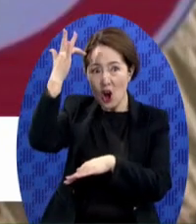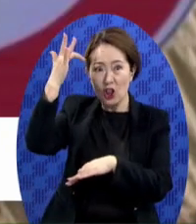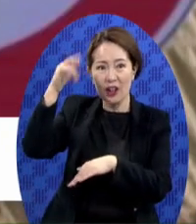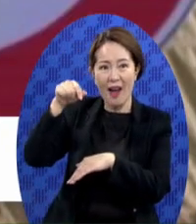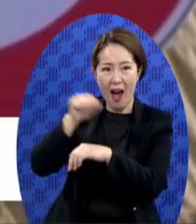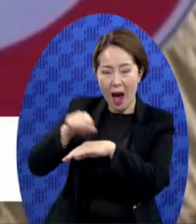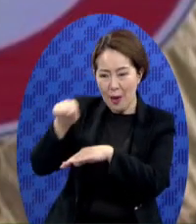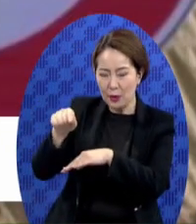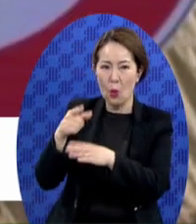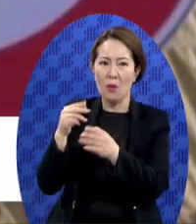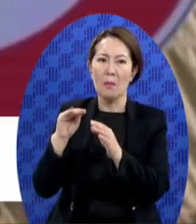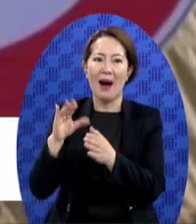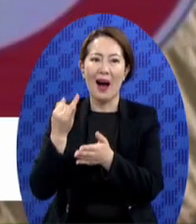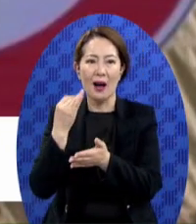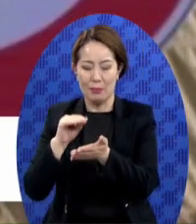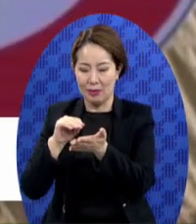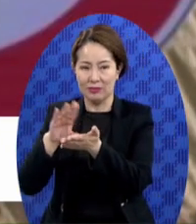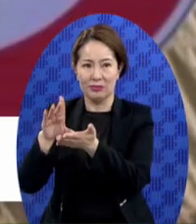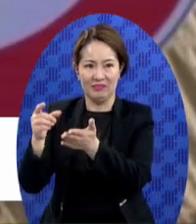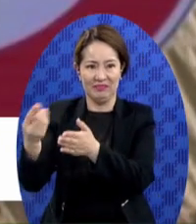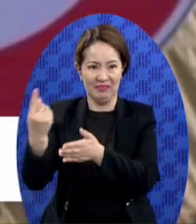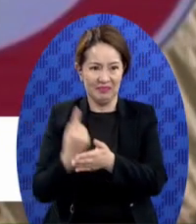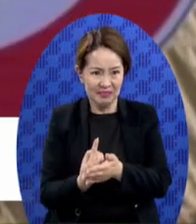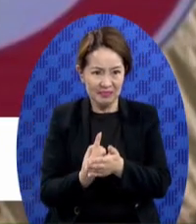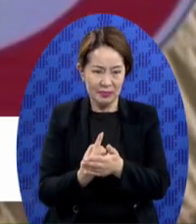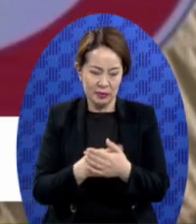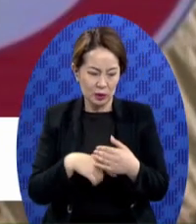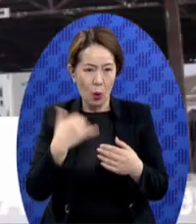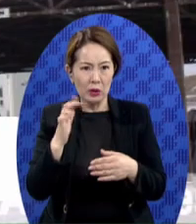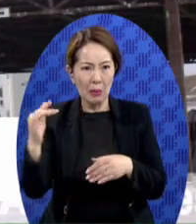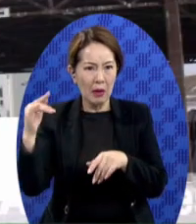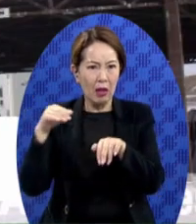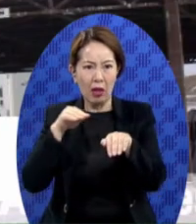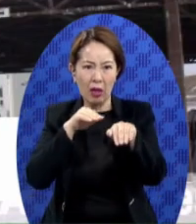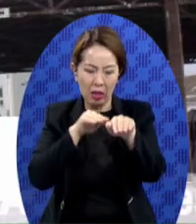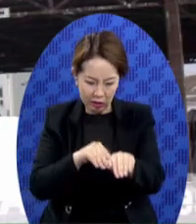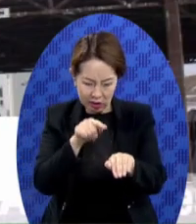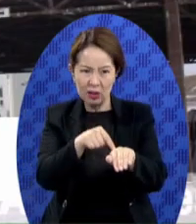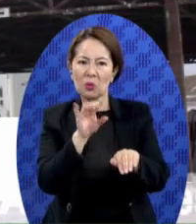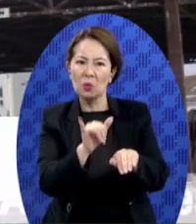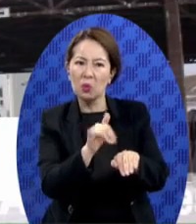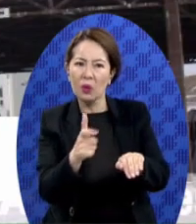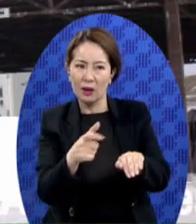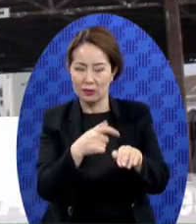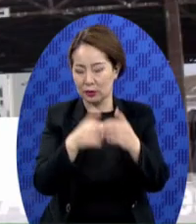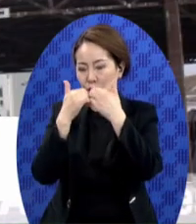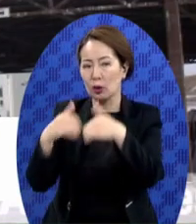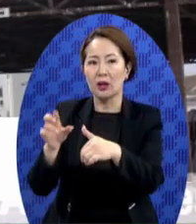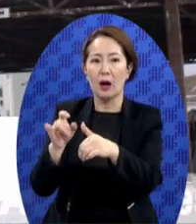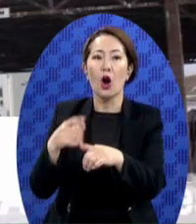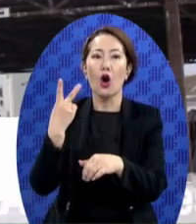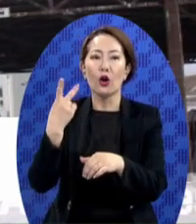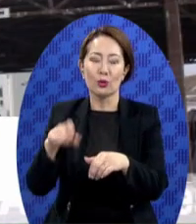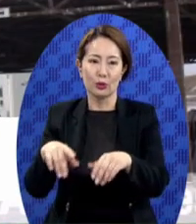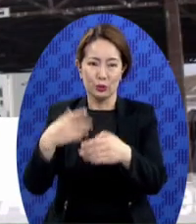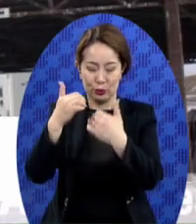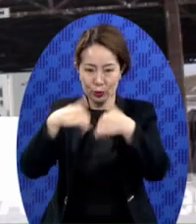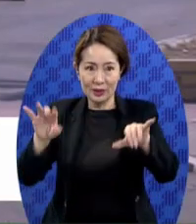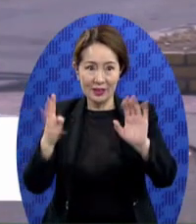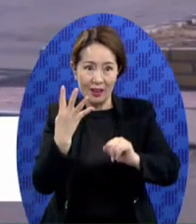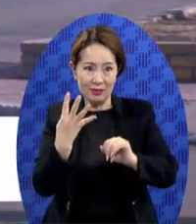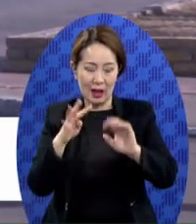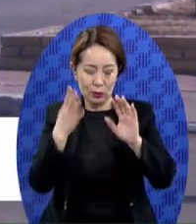Улаанбаатарт ирсэн талаар бид тодруулахад түүнийг баг баянд тусгаарлсан гэсэн хариулт өглөө. Түүнээс гадна Баяуулгийн аймгийн 2 иргэн тусгаарлалтаа зөрчин Ховд аймагт хувийн